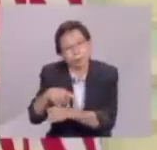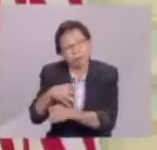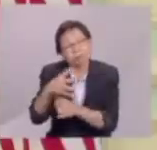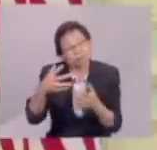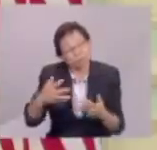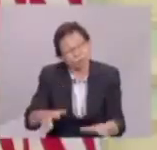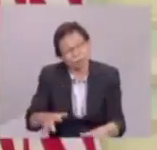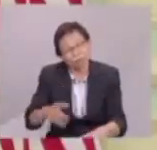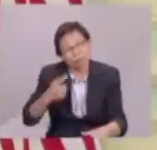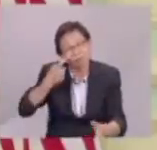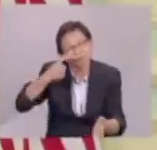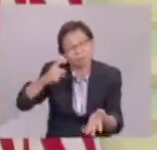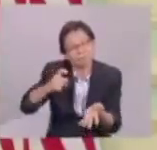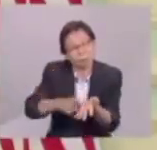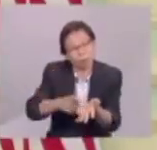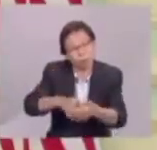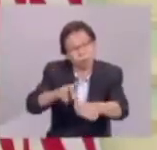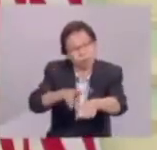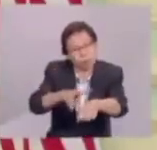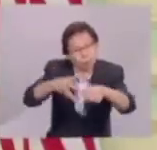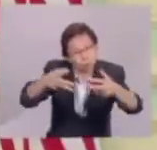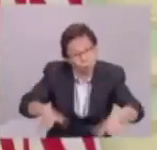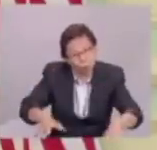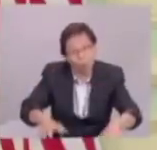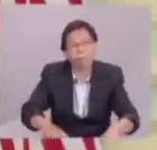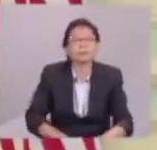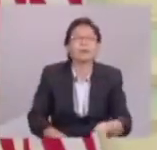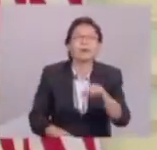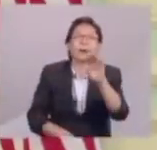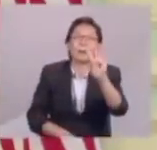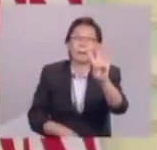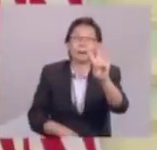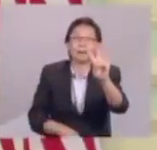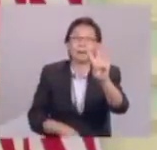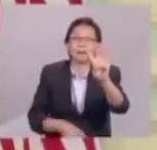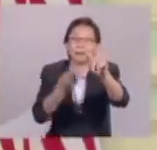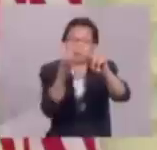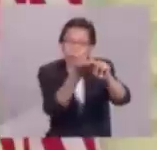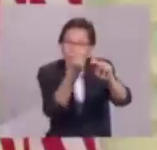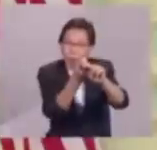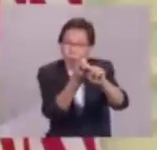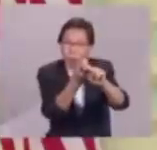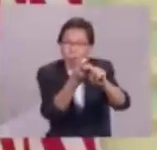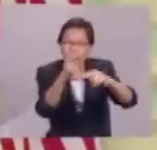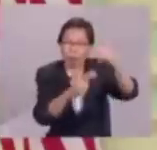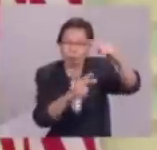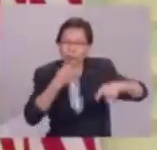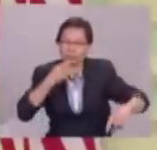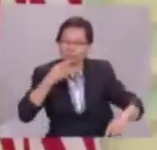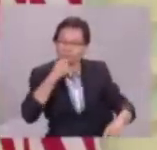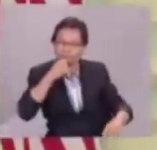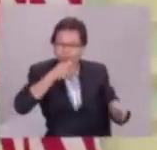telah diberikan amaran, manakala 4 binaan telah diarahkan tutup